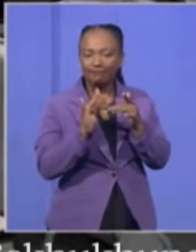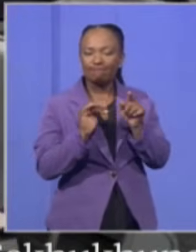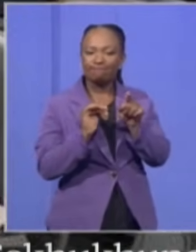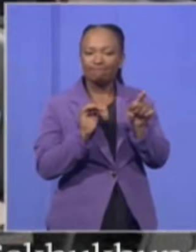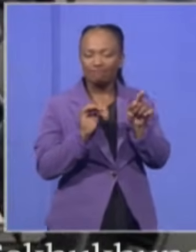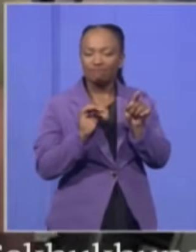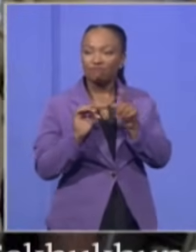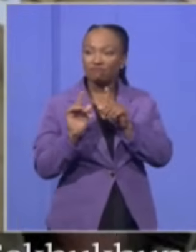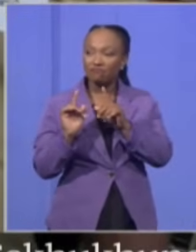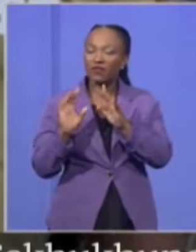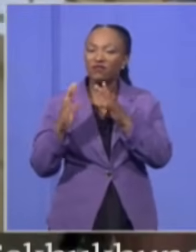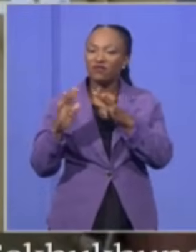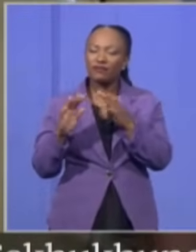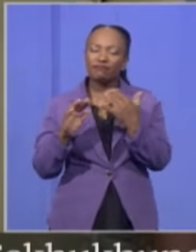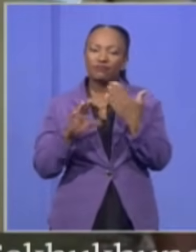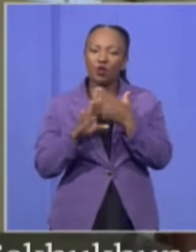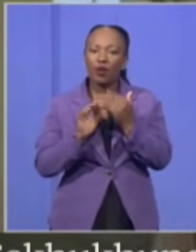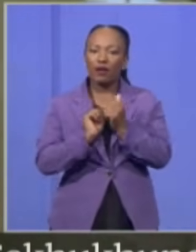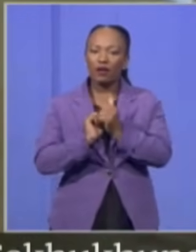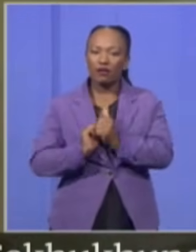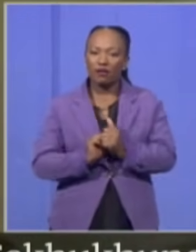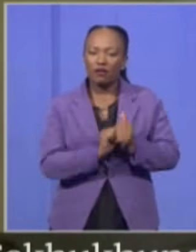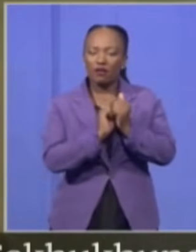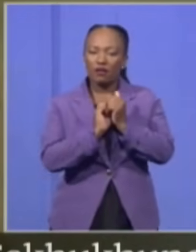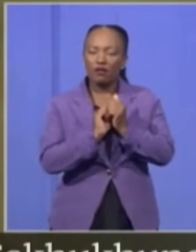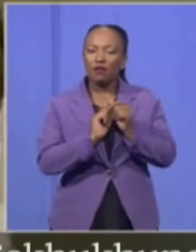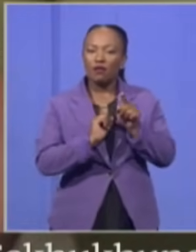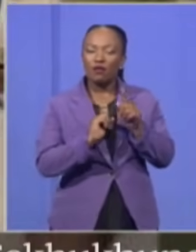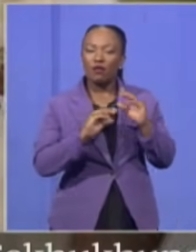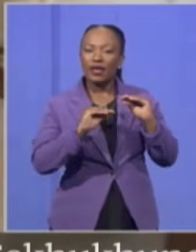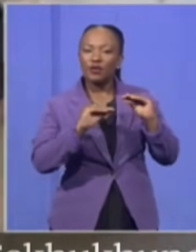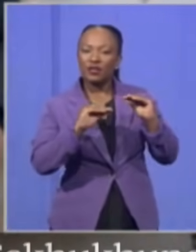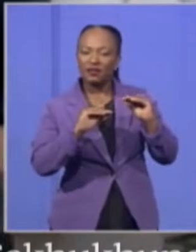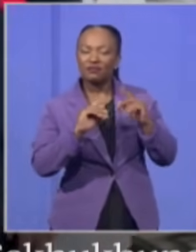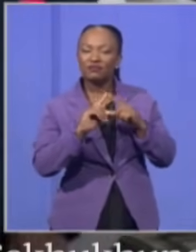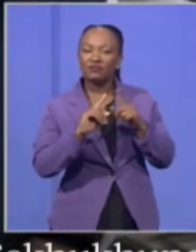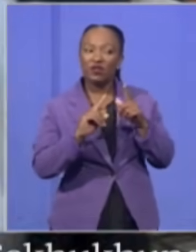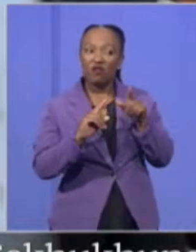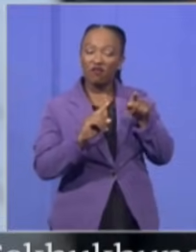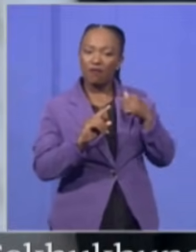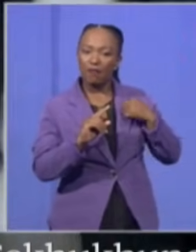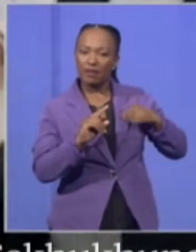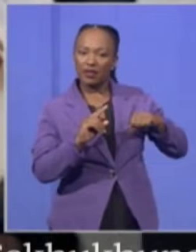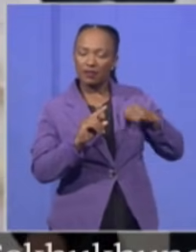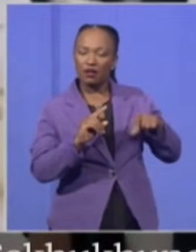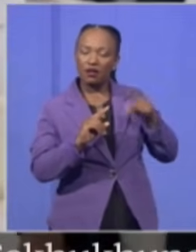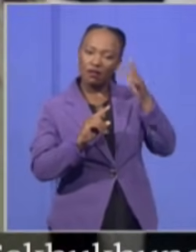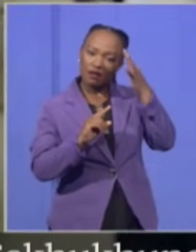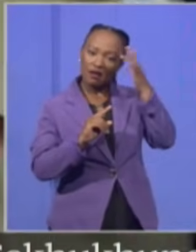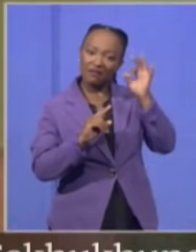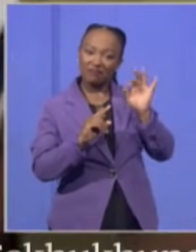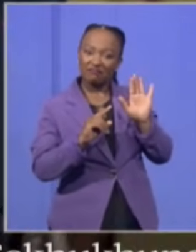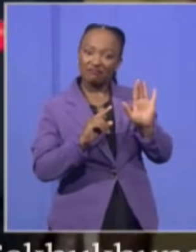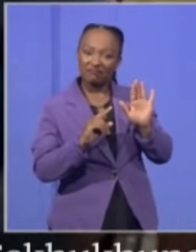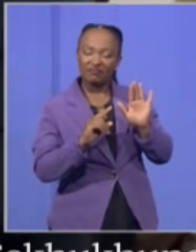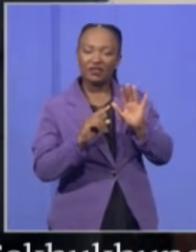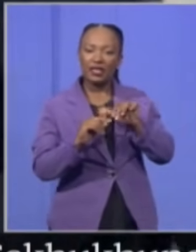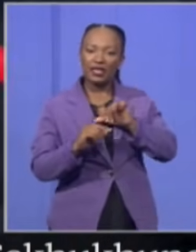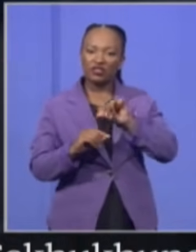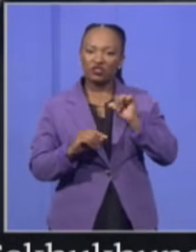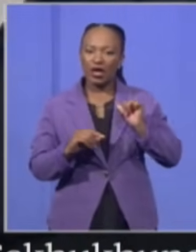Lesolo le tlile ka tšhomišano magareng ga setheo sa tlhahlo le thuto la mebušo selegae ga mmogo le mokgatlo wa China wa boditšhabatšhaba